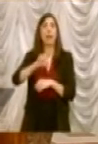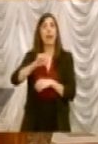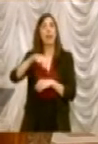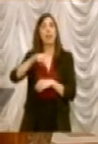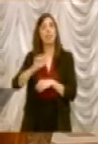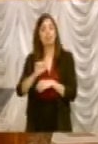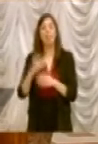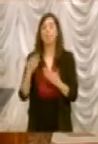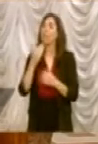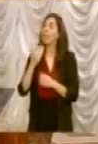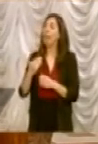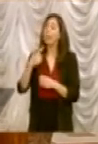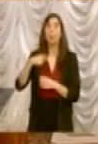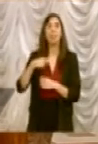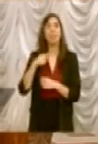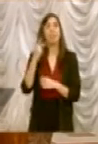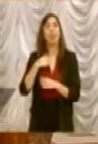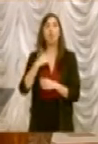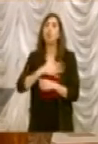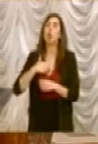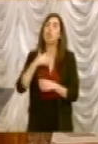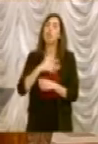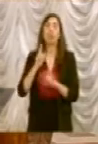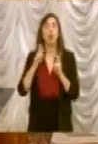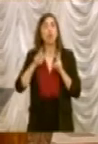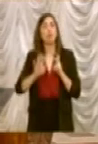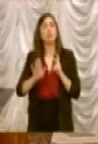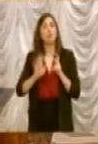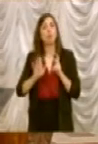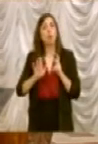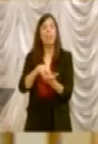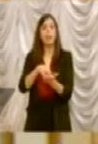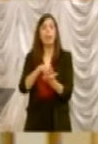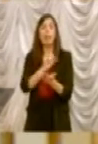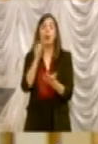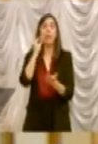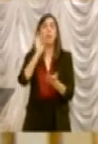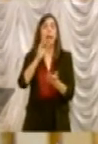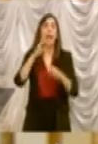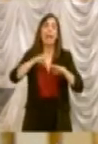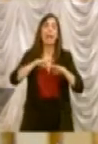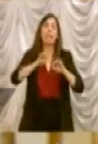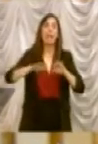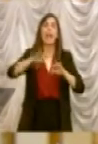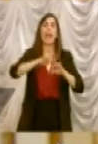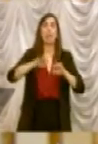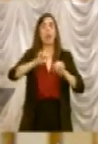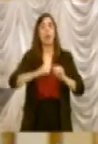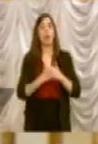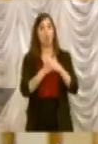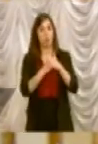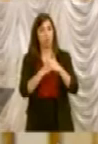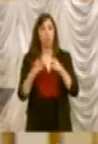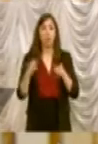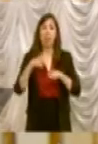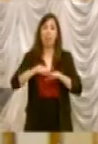ISE fino a 40.000 euro. Niente tassa di occupazione per il solo pubblico per bar e ristoranti, assunzione